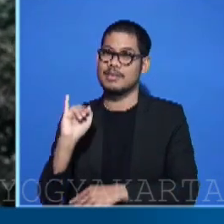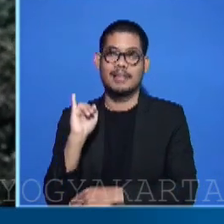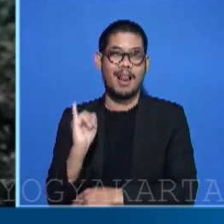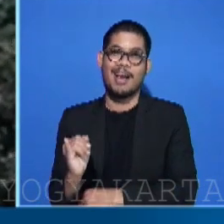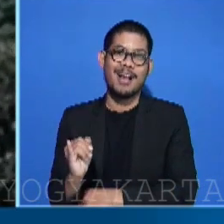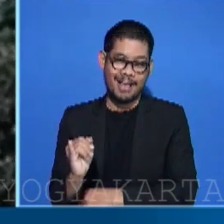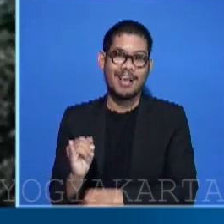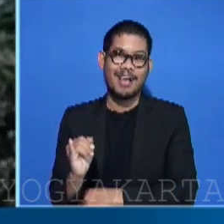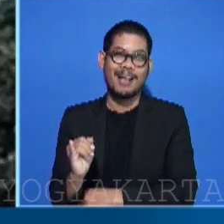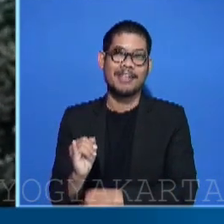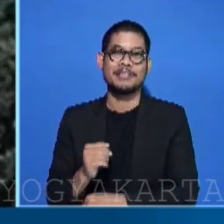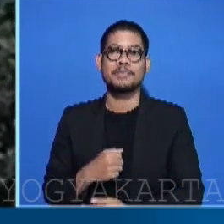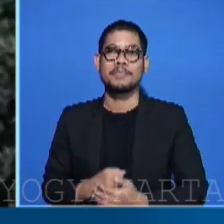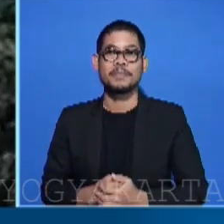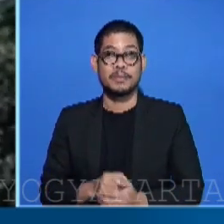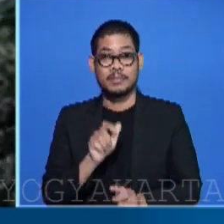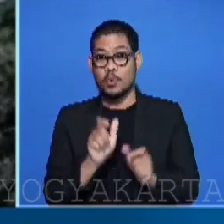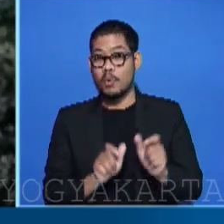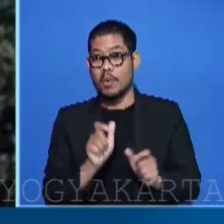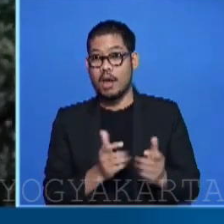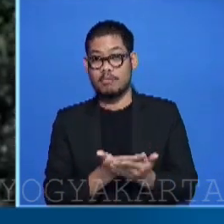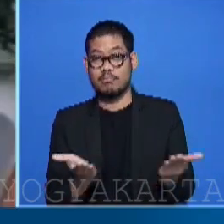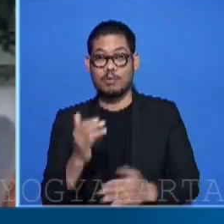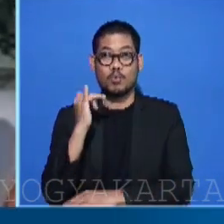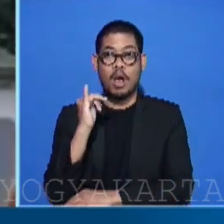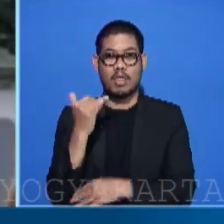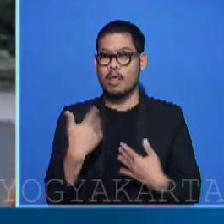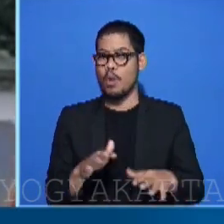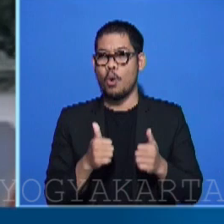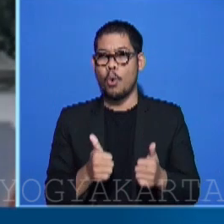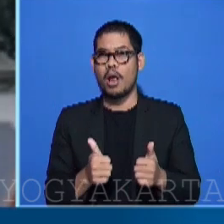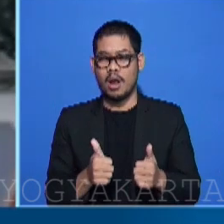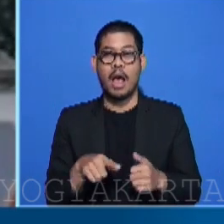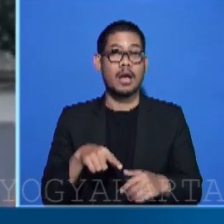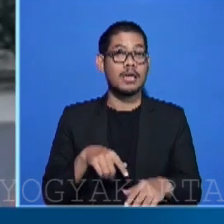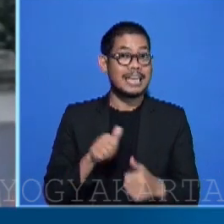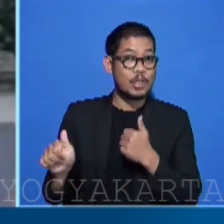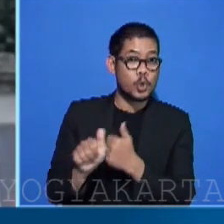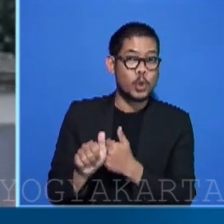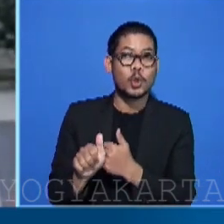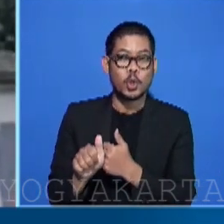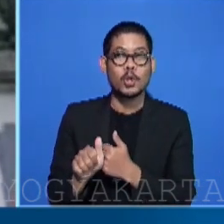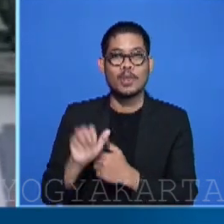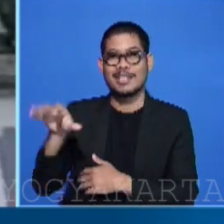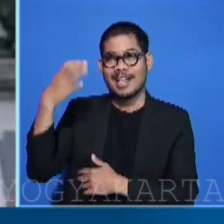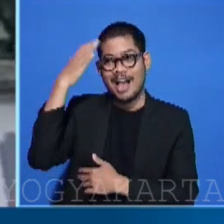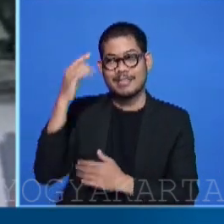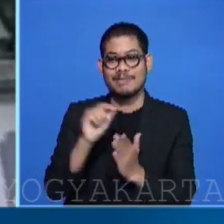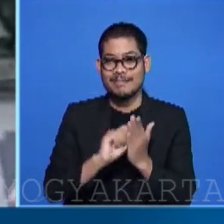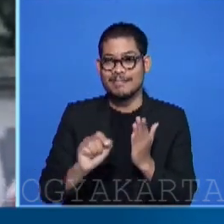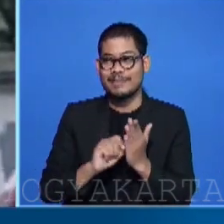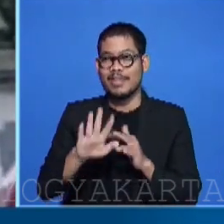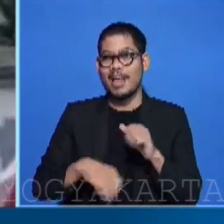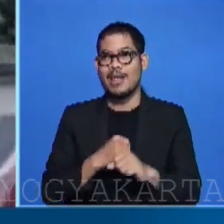Timur anime warga Yogyakarta memang cukup tinggi untuk ikut transmigrasi pihaknya mencatat angka pendaftaran pada tahun